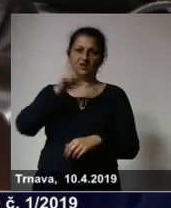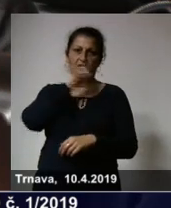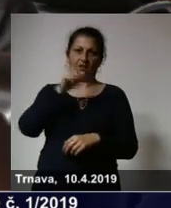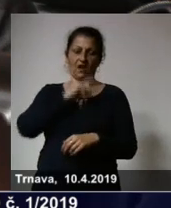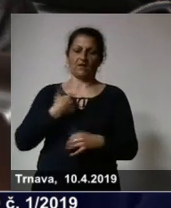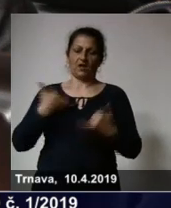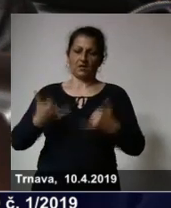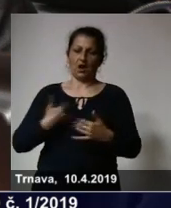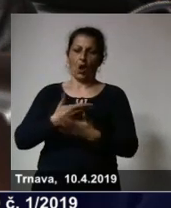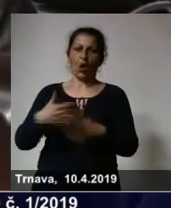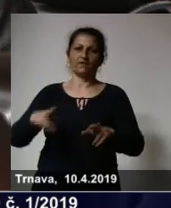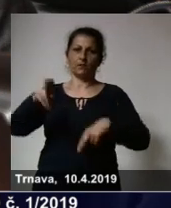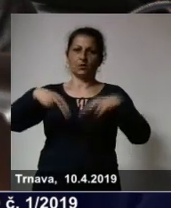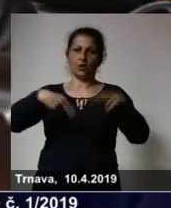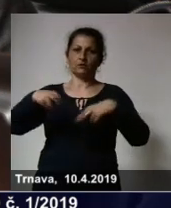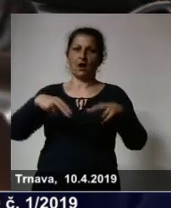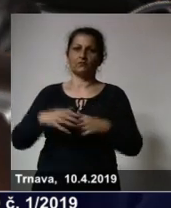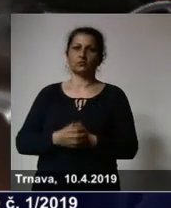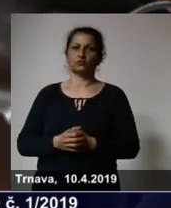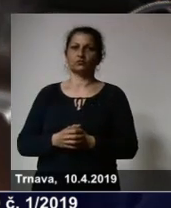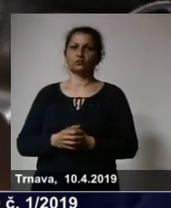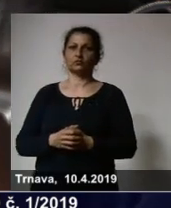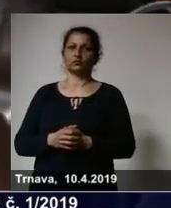Otváram k tomuto bodu rozpravu.